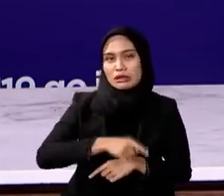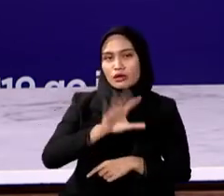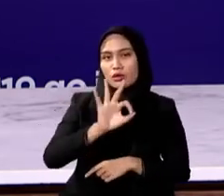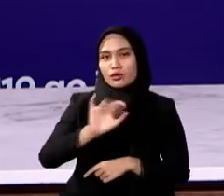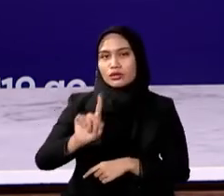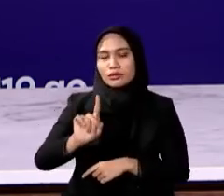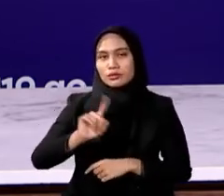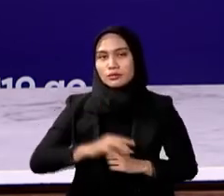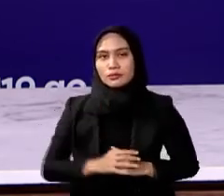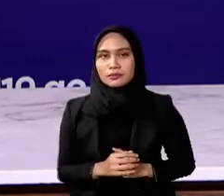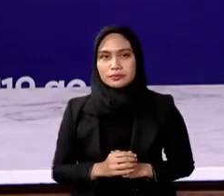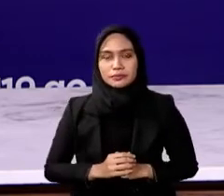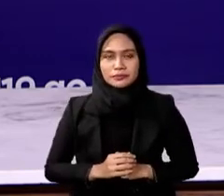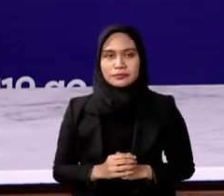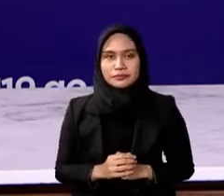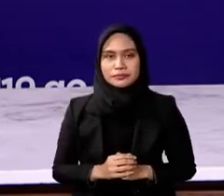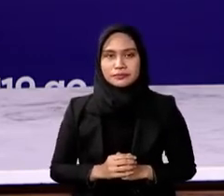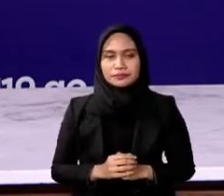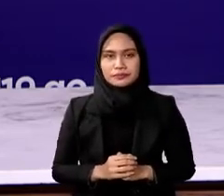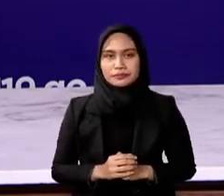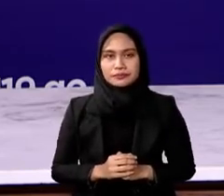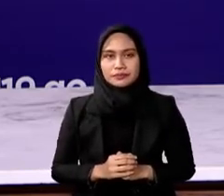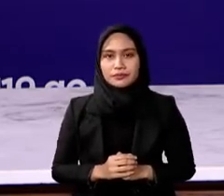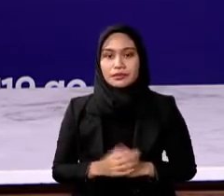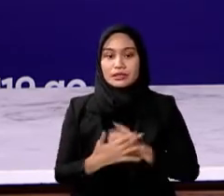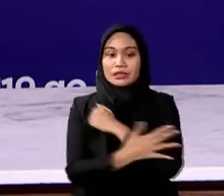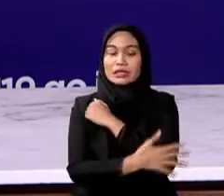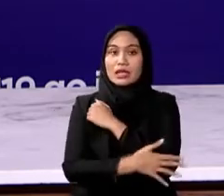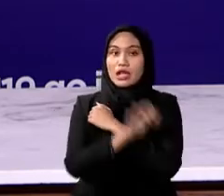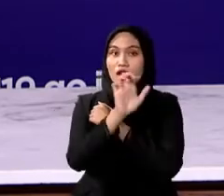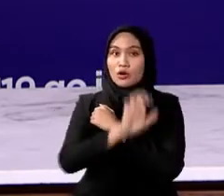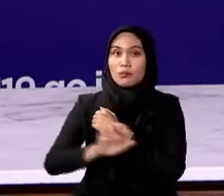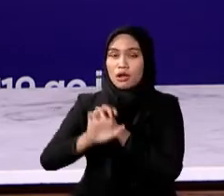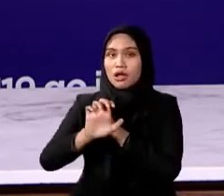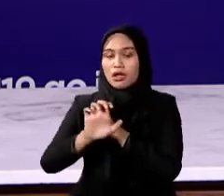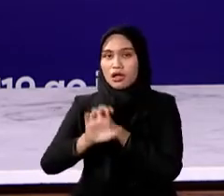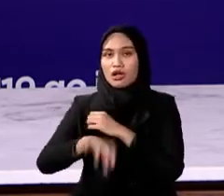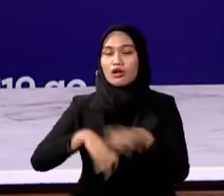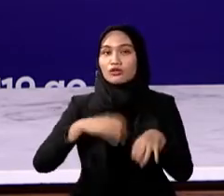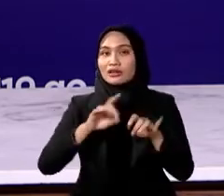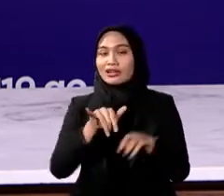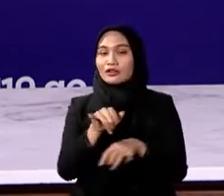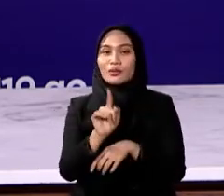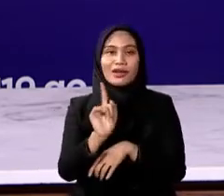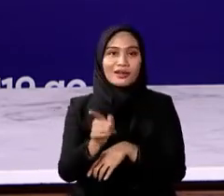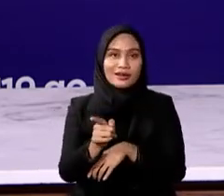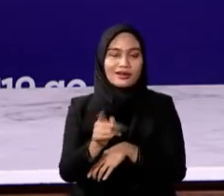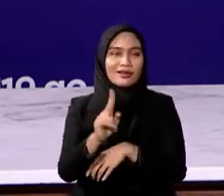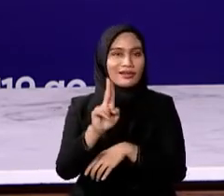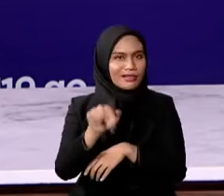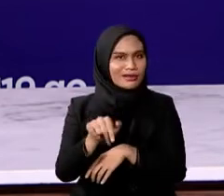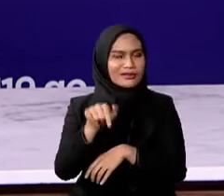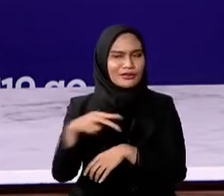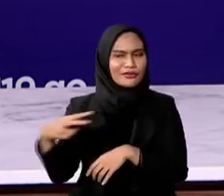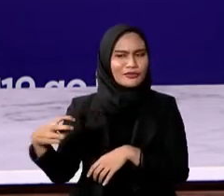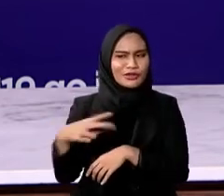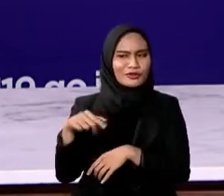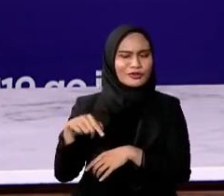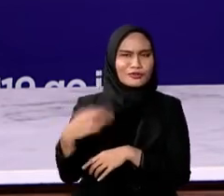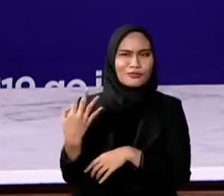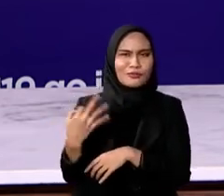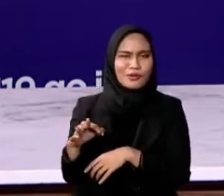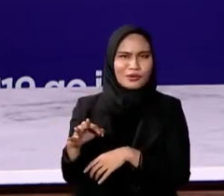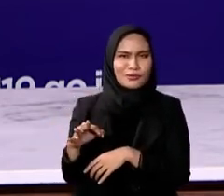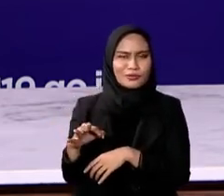2020-12-01. Selain itu, di negara Eropa dan Australia juga sudah teridentifikasi